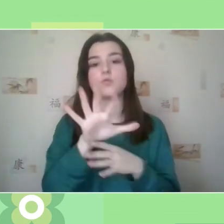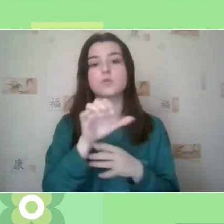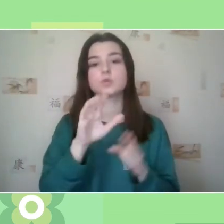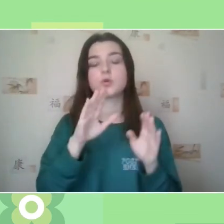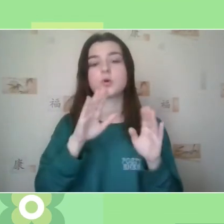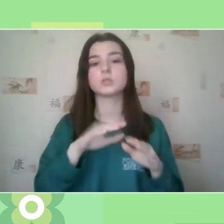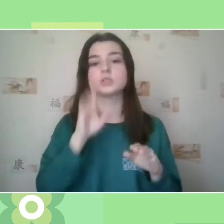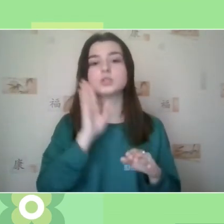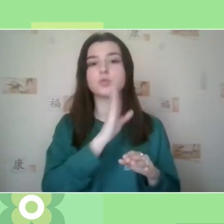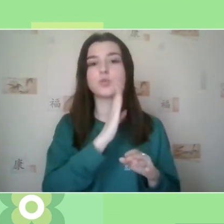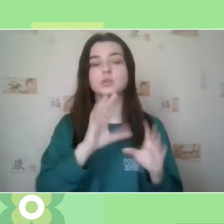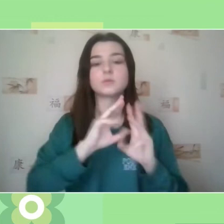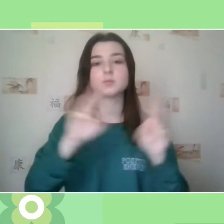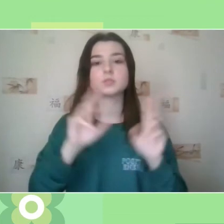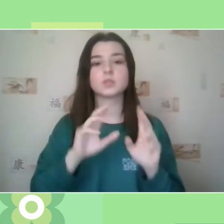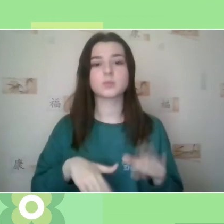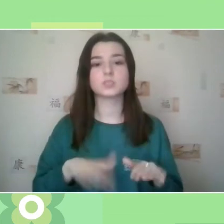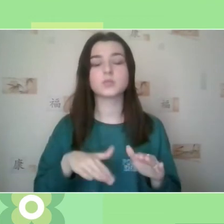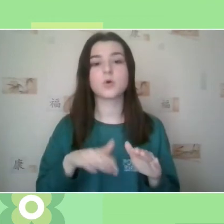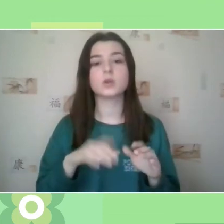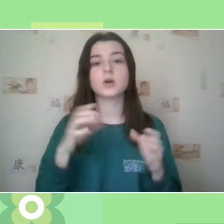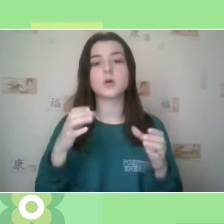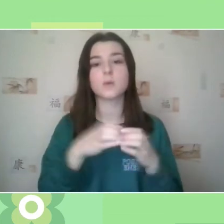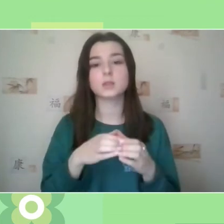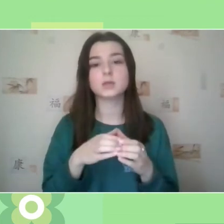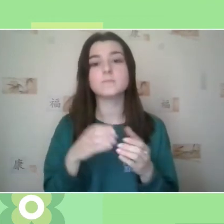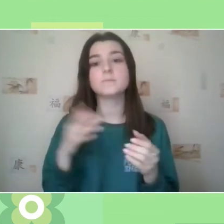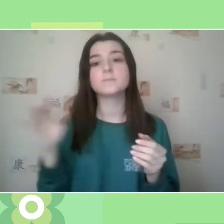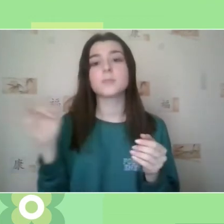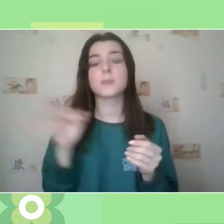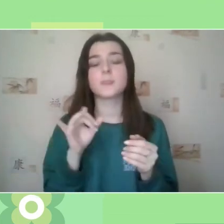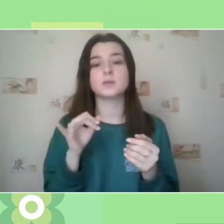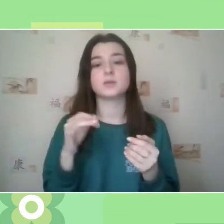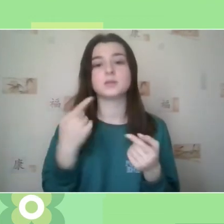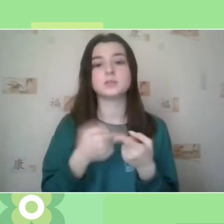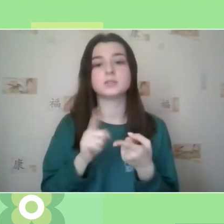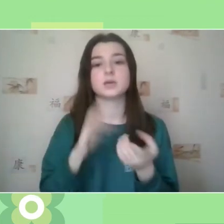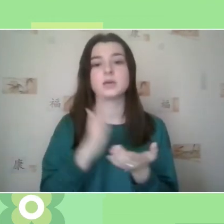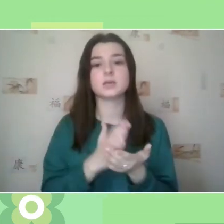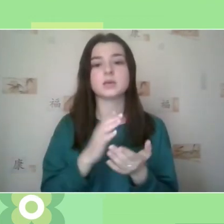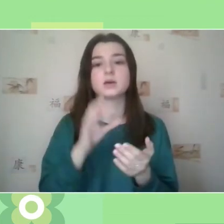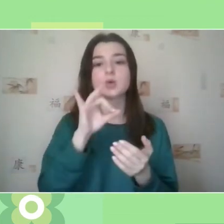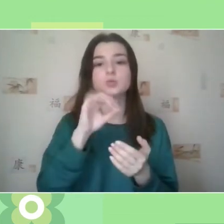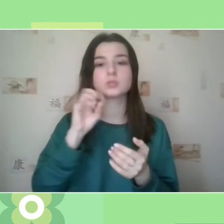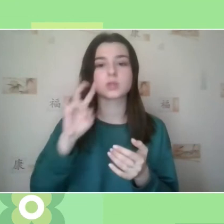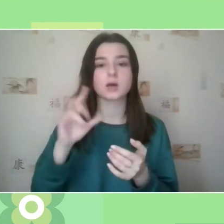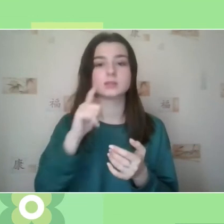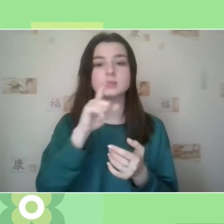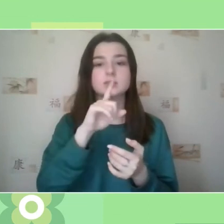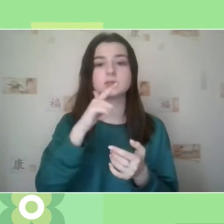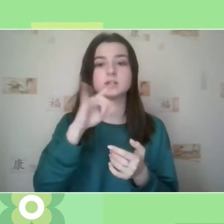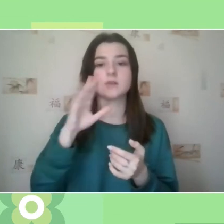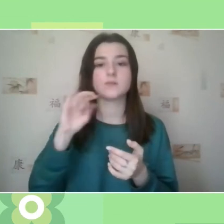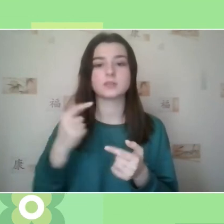«Єлисавет Баскет», яку фінансував Руслан Згривець. У нас є в Кропивницькому такий місцевий підприємець, фермер, бізнесмен, філантроп.